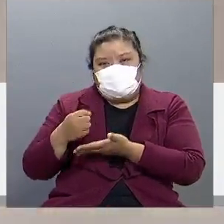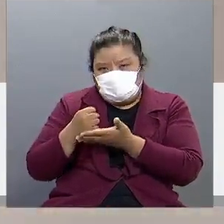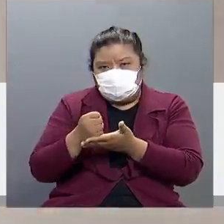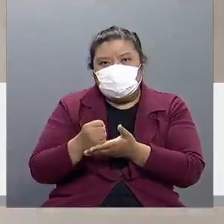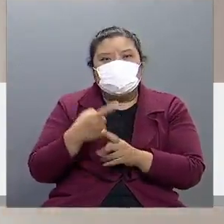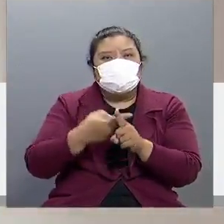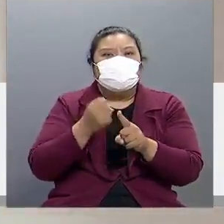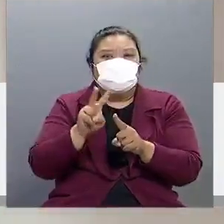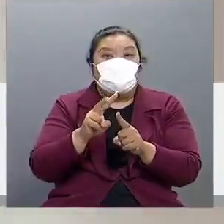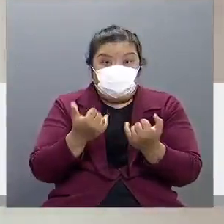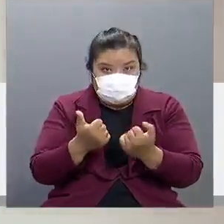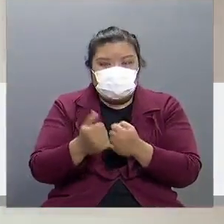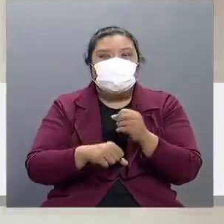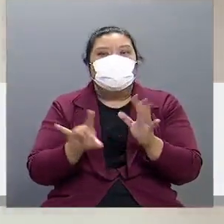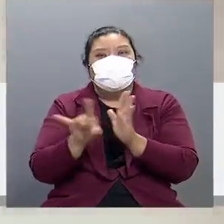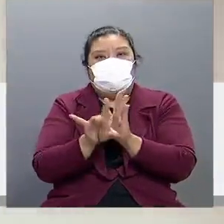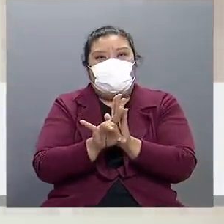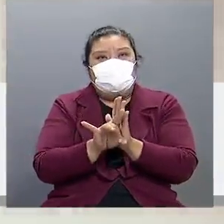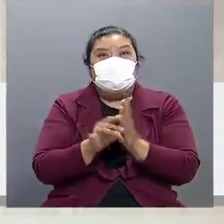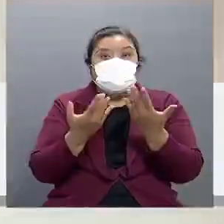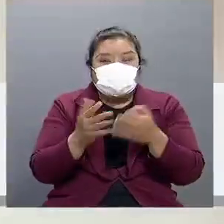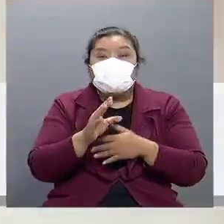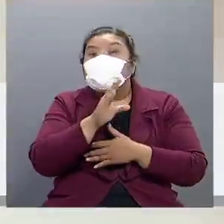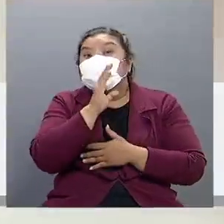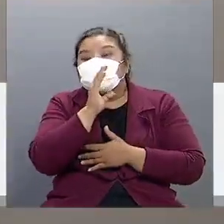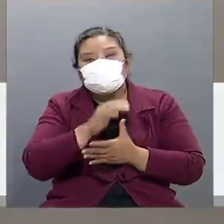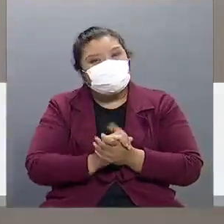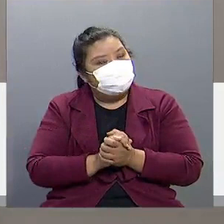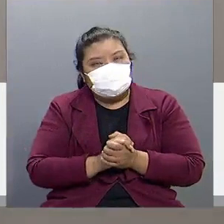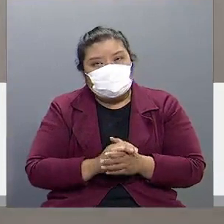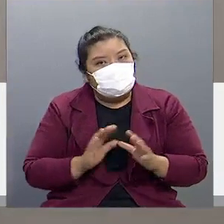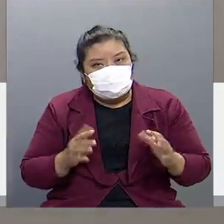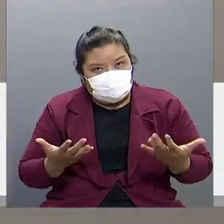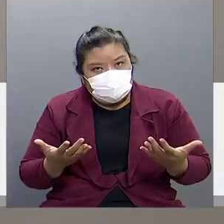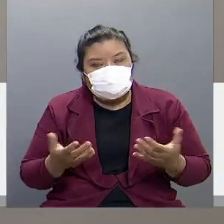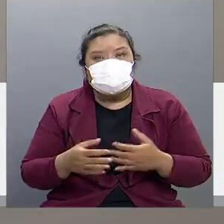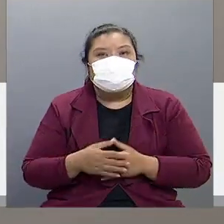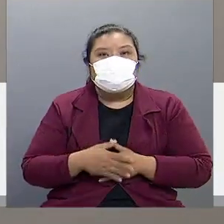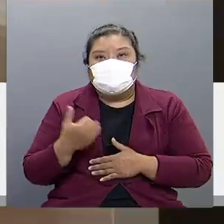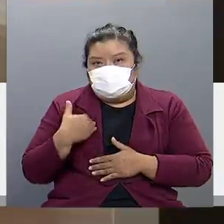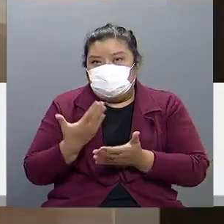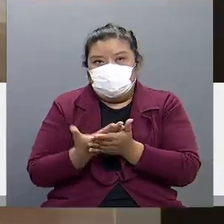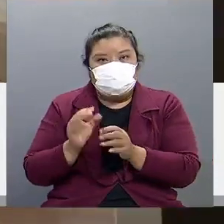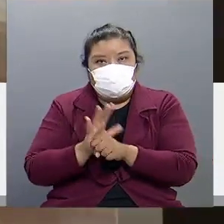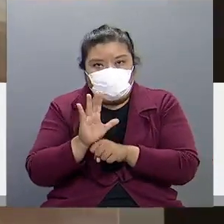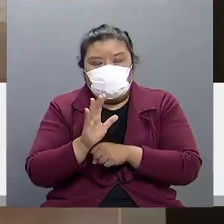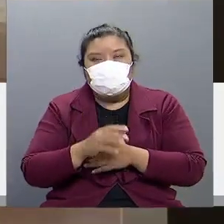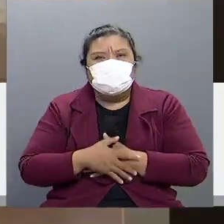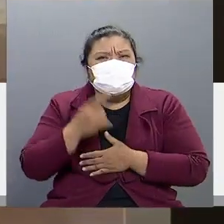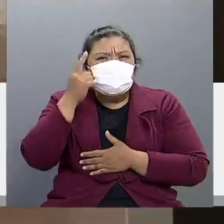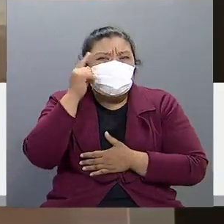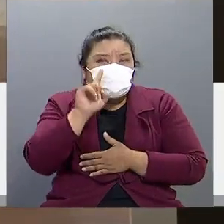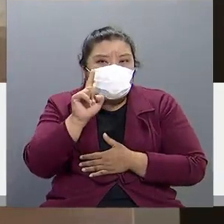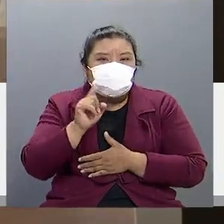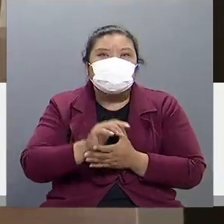ข้อถัดมาคือถ้าไม่สามารถดำเนินการเรื่องนี้ได้เพราะขาดงบประมาณก็อยากจะให้กกพ.ไปดูถึ